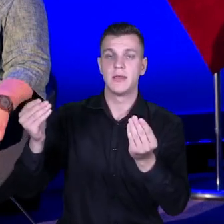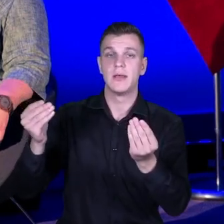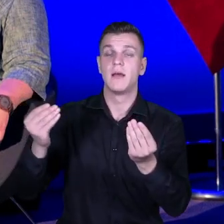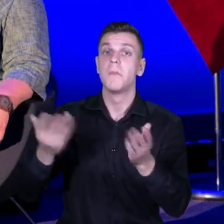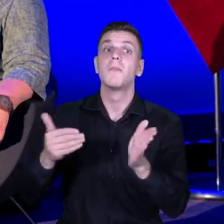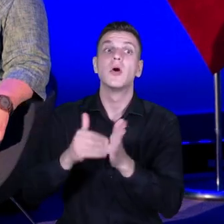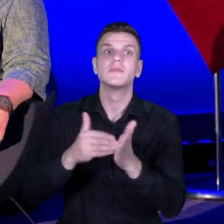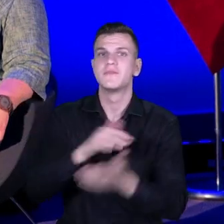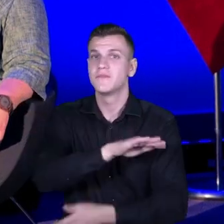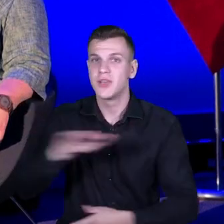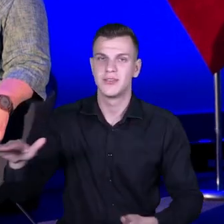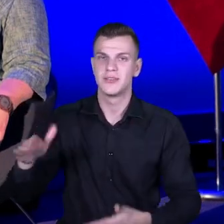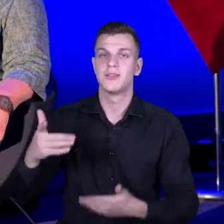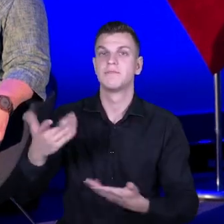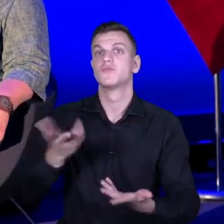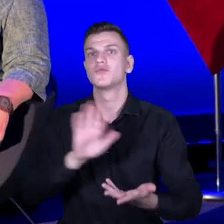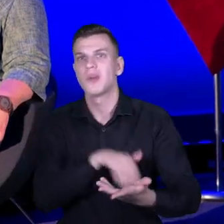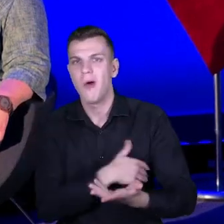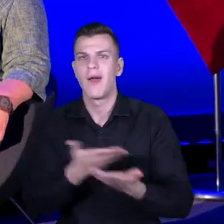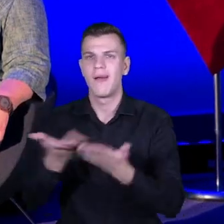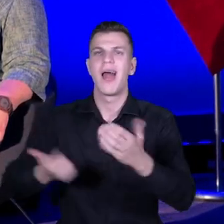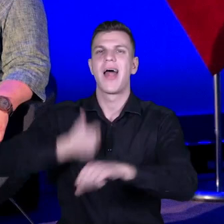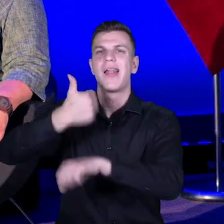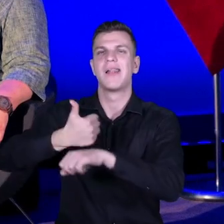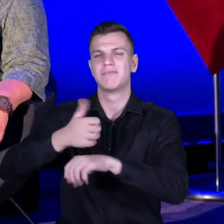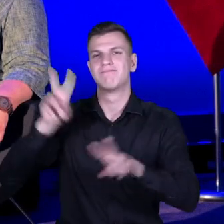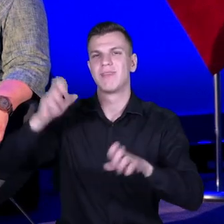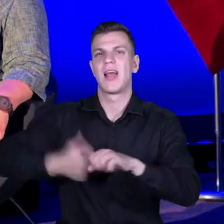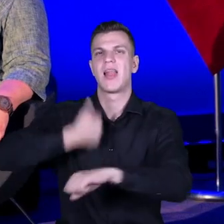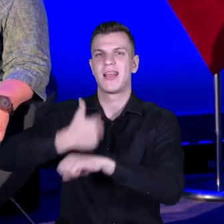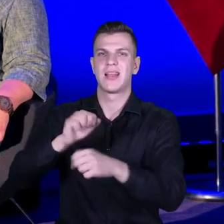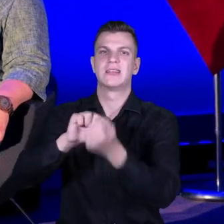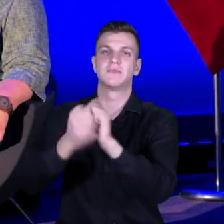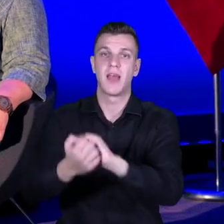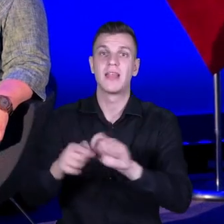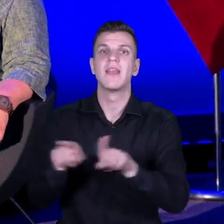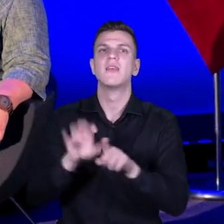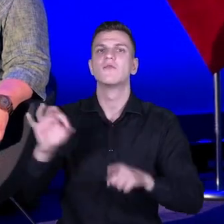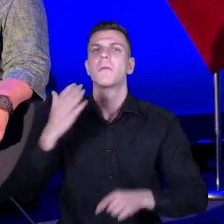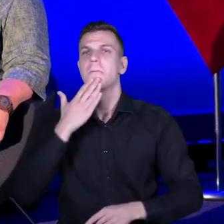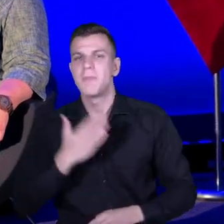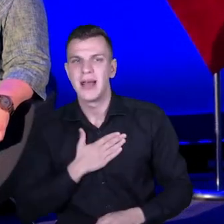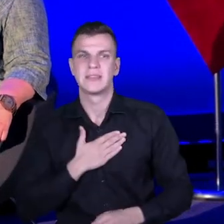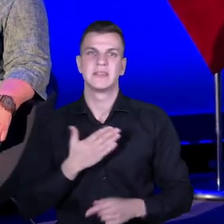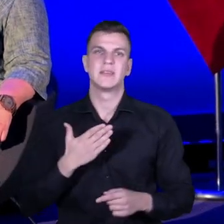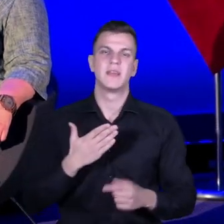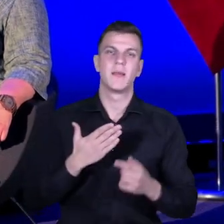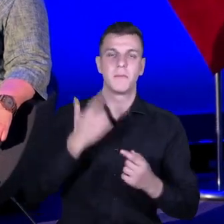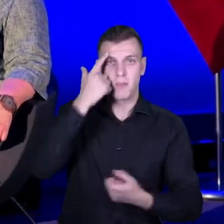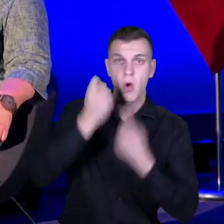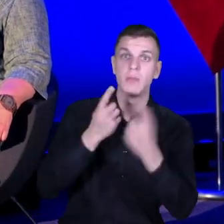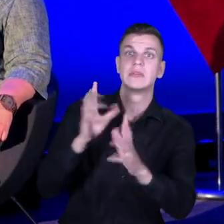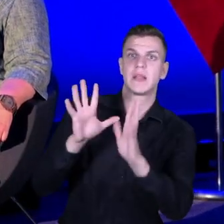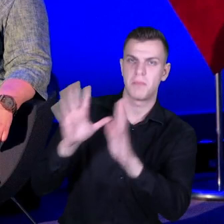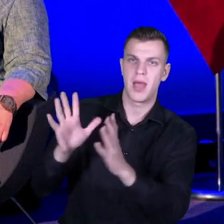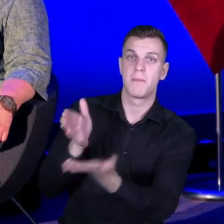mamy liderów zmiany i też budowanie pasji i odpowiedniego też środowiska do tego, żeby te innowacje